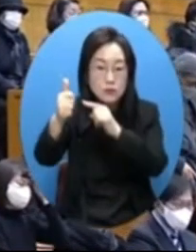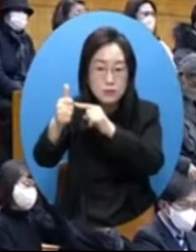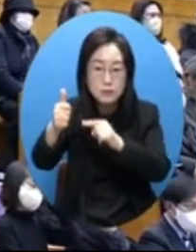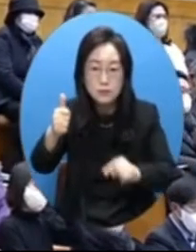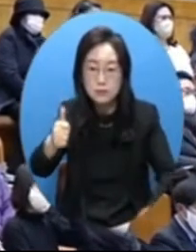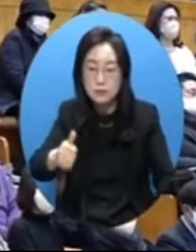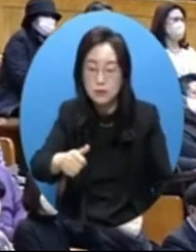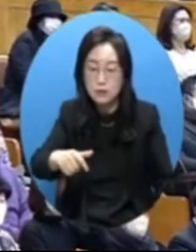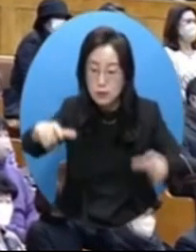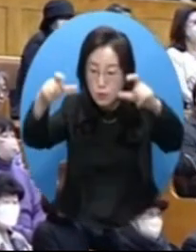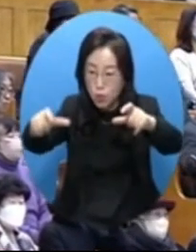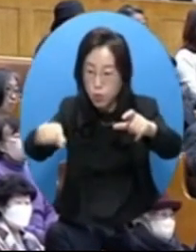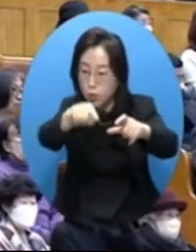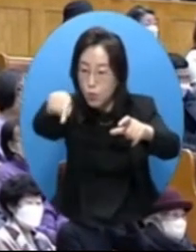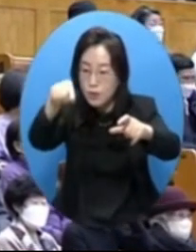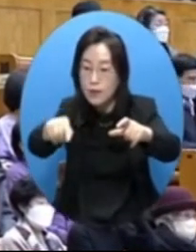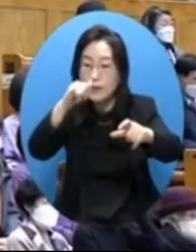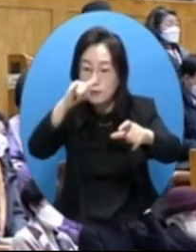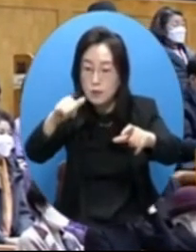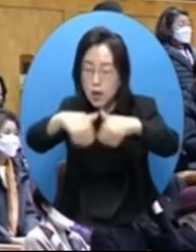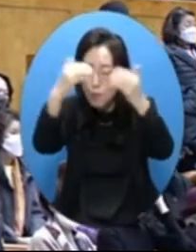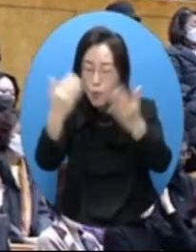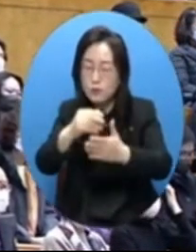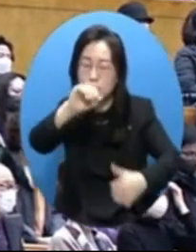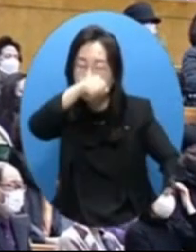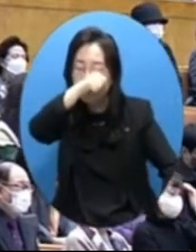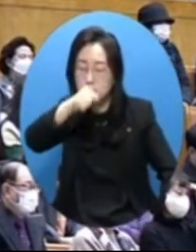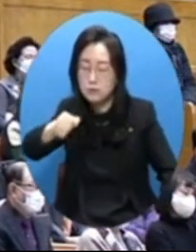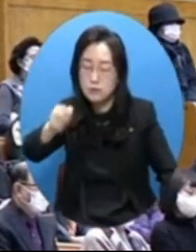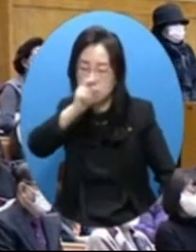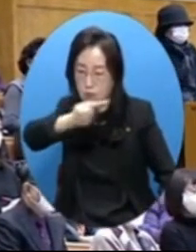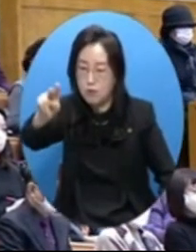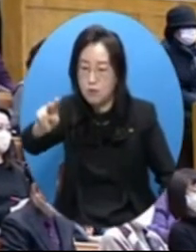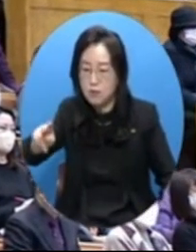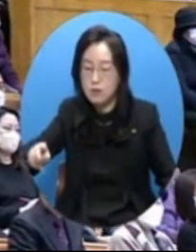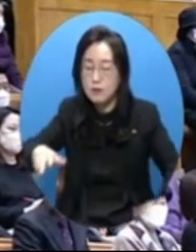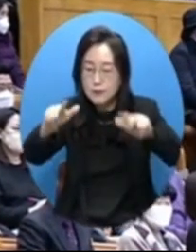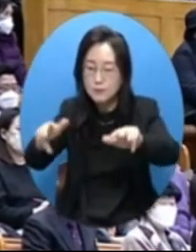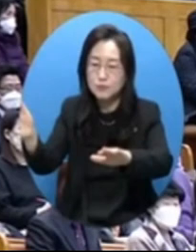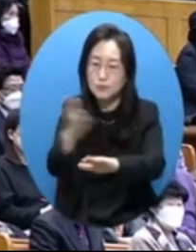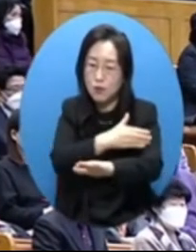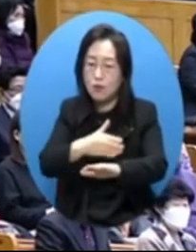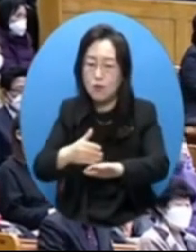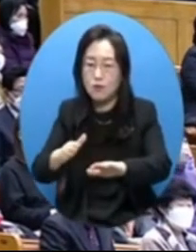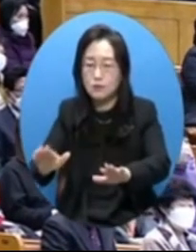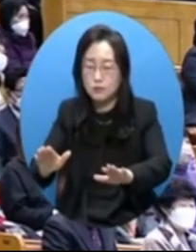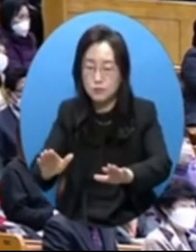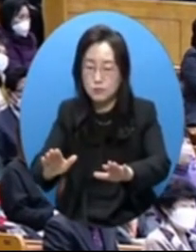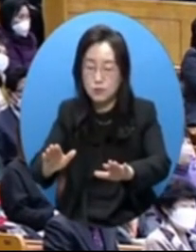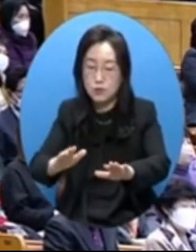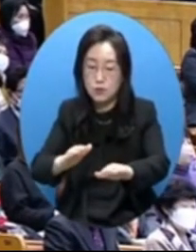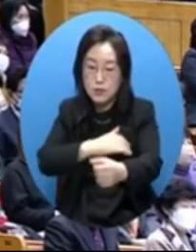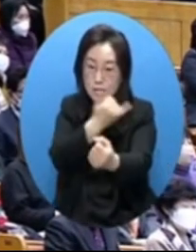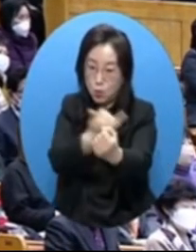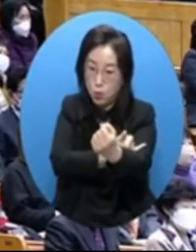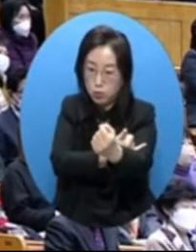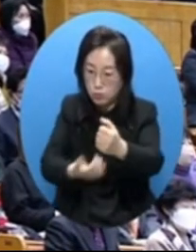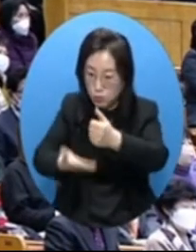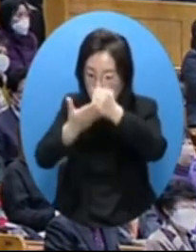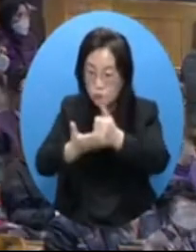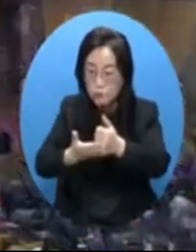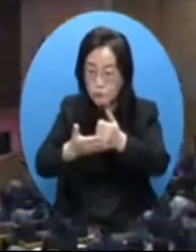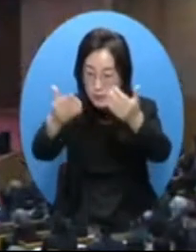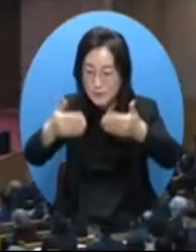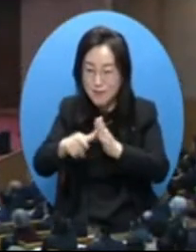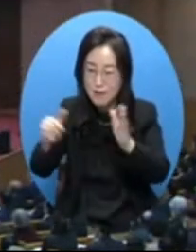몽골에는 모든 우리 흑인들은 이제부터 우리 인권이 존재할 때까지 버스를 타지 않는다